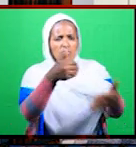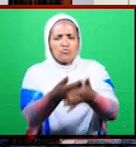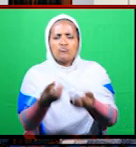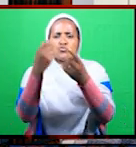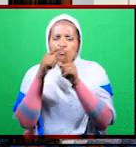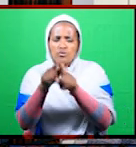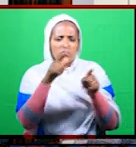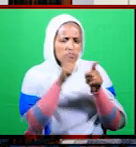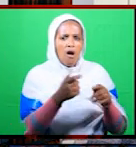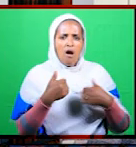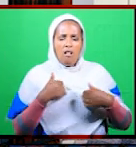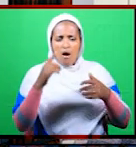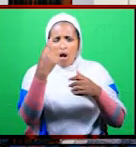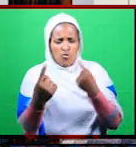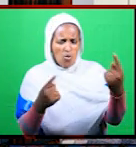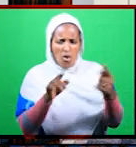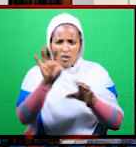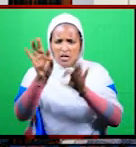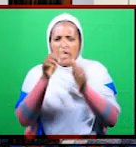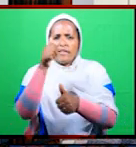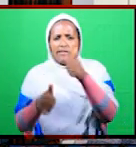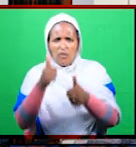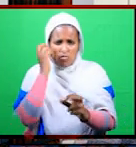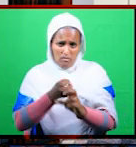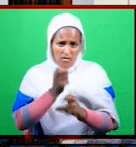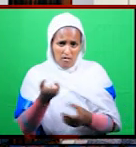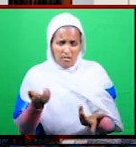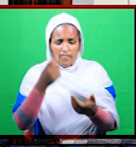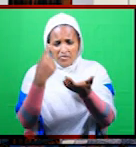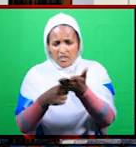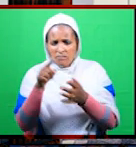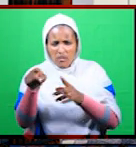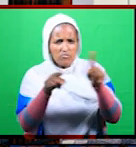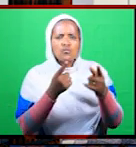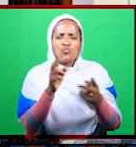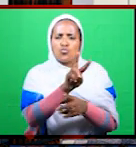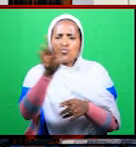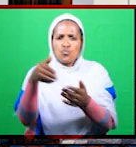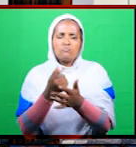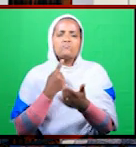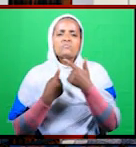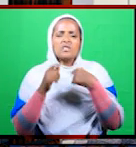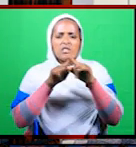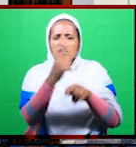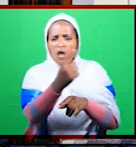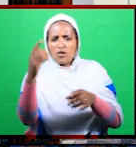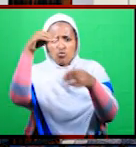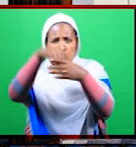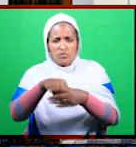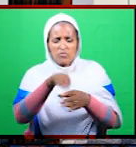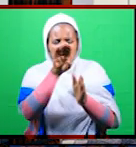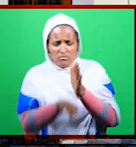አንዷን ከአንዷ መምረጥ አቅቶኛል። በዚህ ሰዓት ይችንም ያችንም እመኛለሁ። ነገር ግን እያንዳንዳቸው ውስጥ ጎዶሎ ነገር